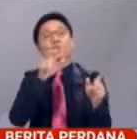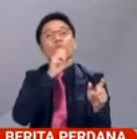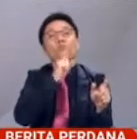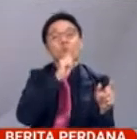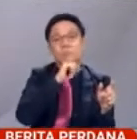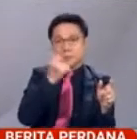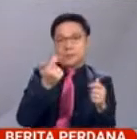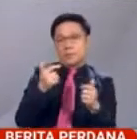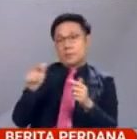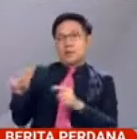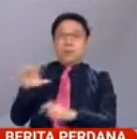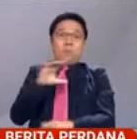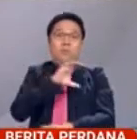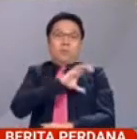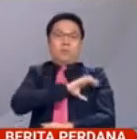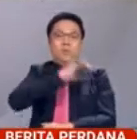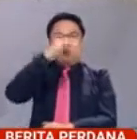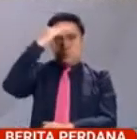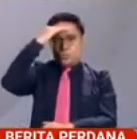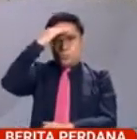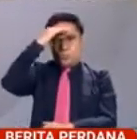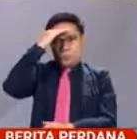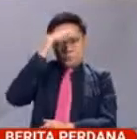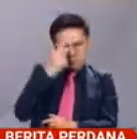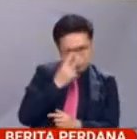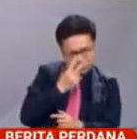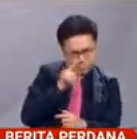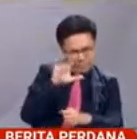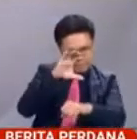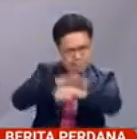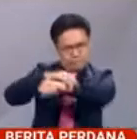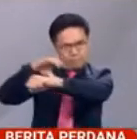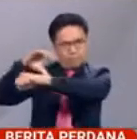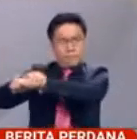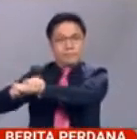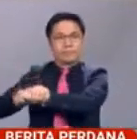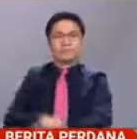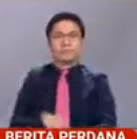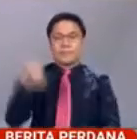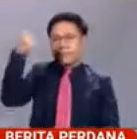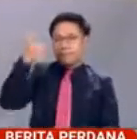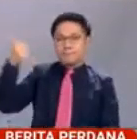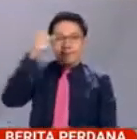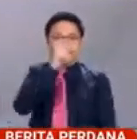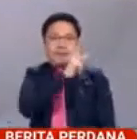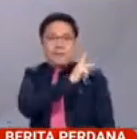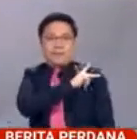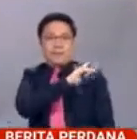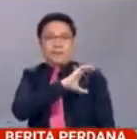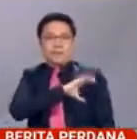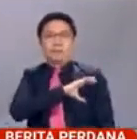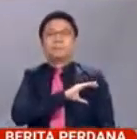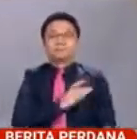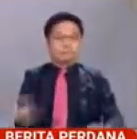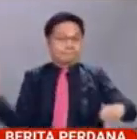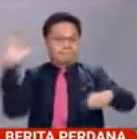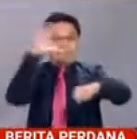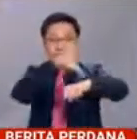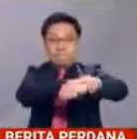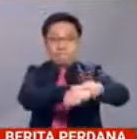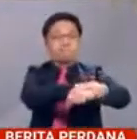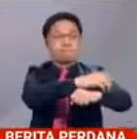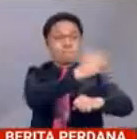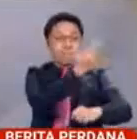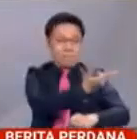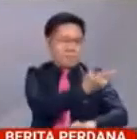polis Johor menurut ketua polis Johor dat Ayub Khan tangkapan pertama melibatkan